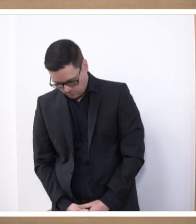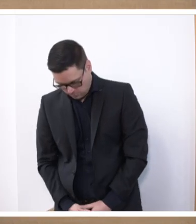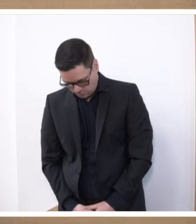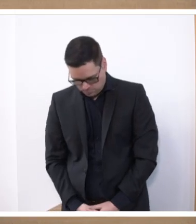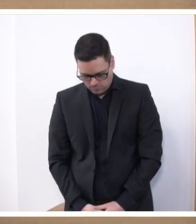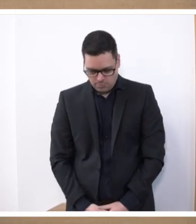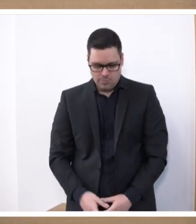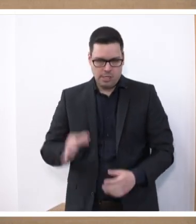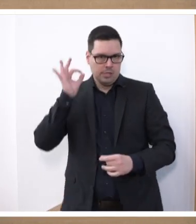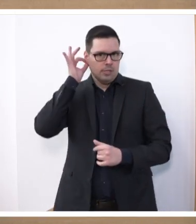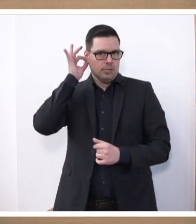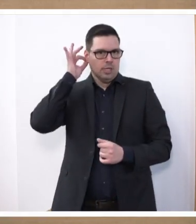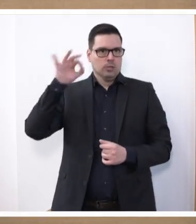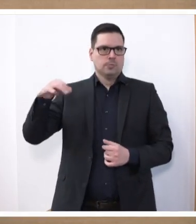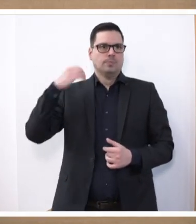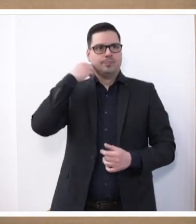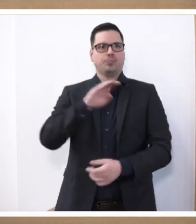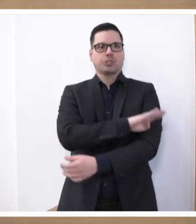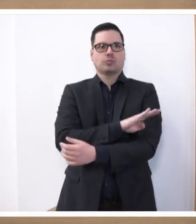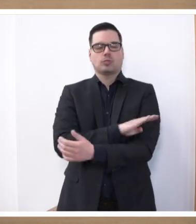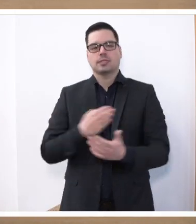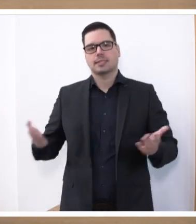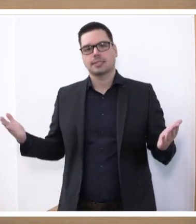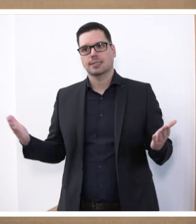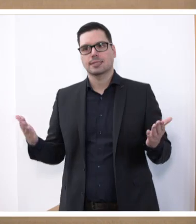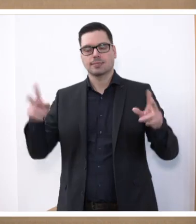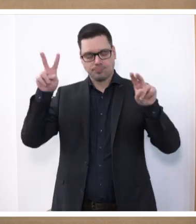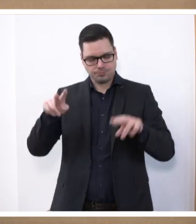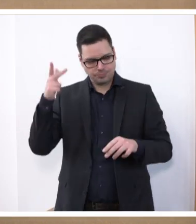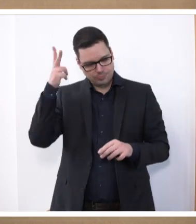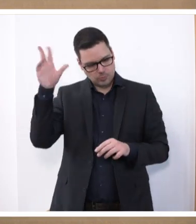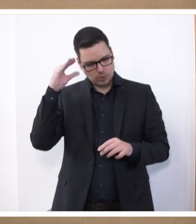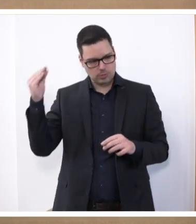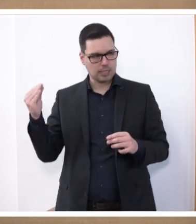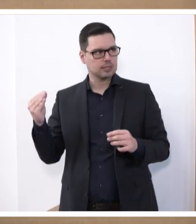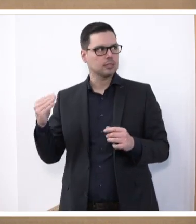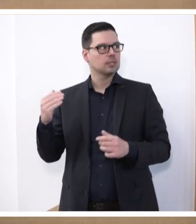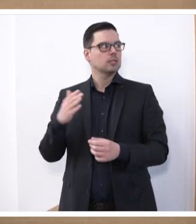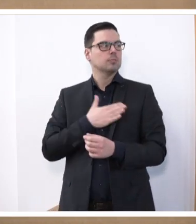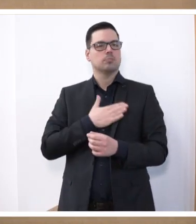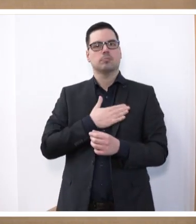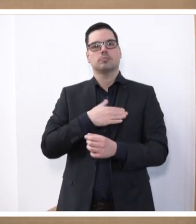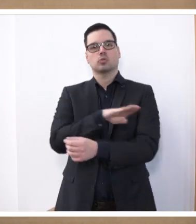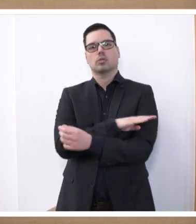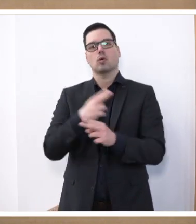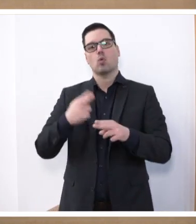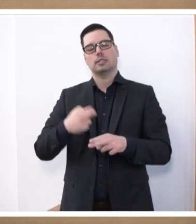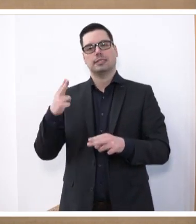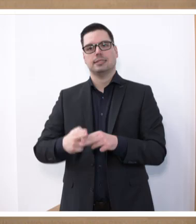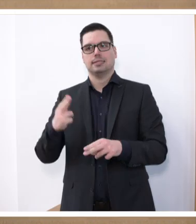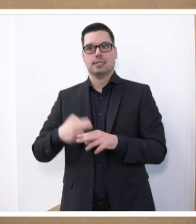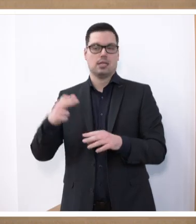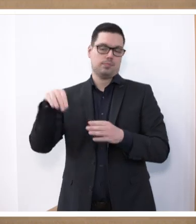frau Präsidentin liebe Kolleginnen und Kollegen meine sehr geehrten Damen und Herren meine Kollegin Martina Holzner ist auf die zentralen